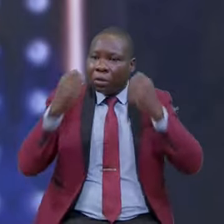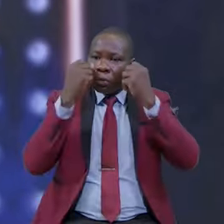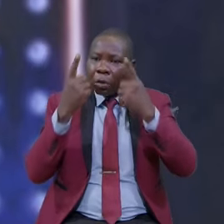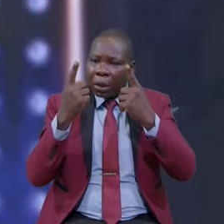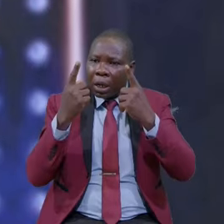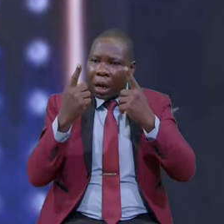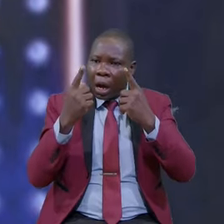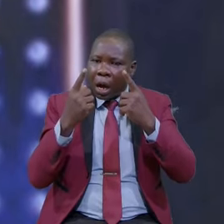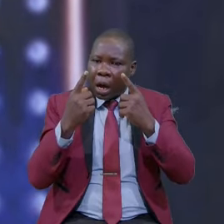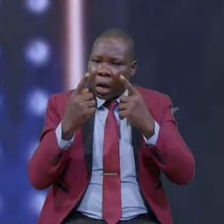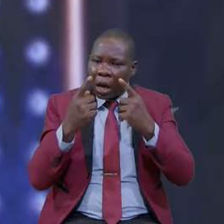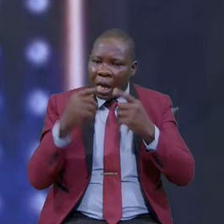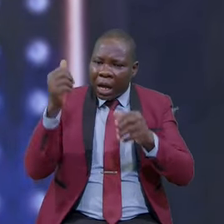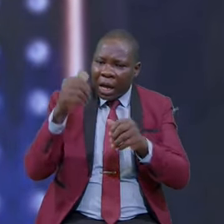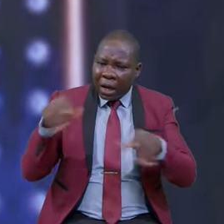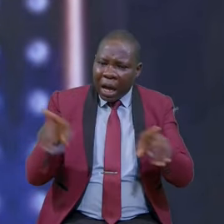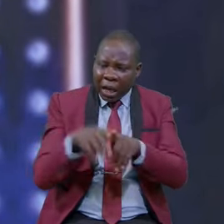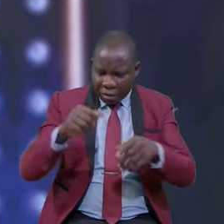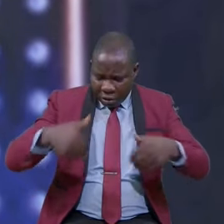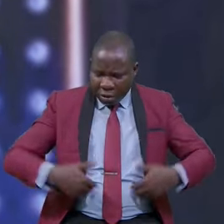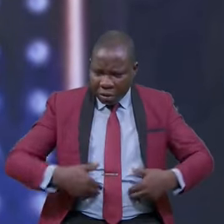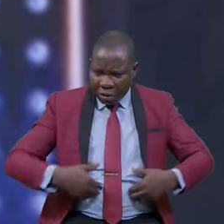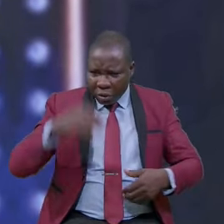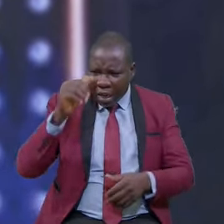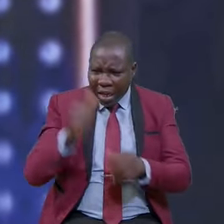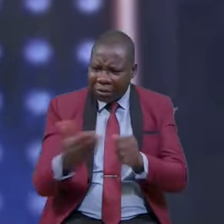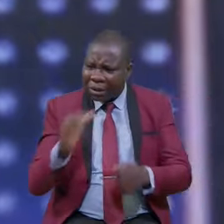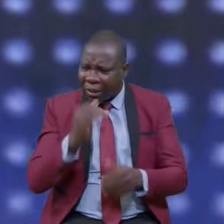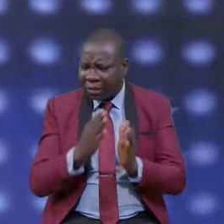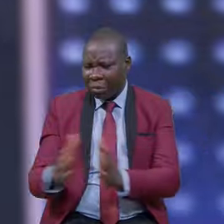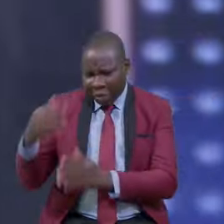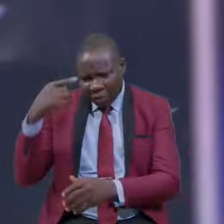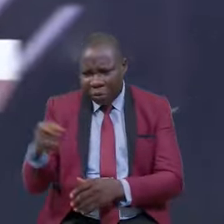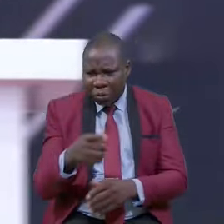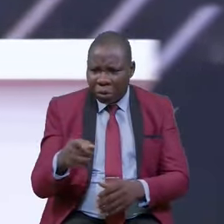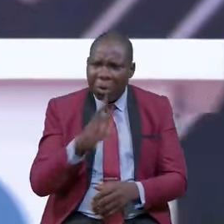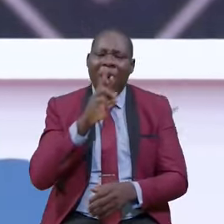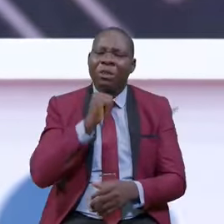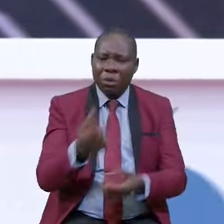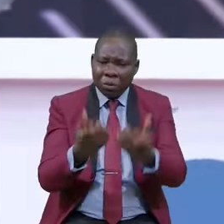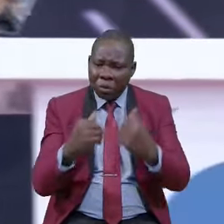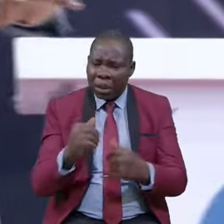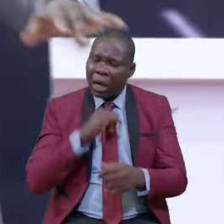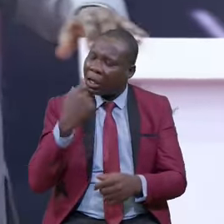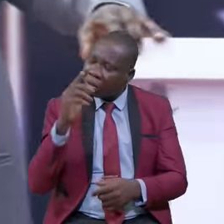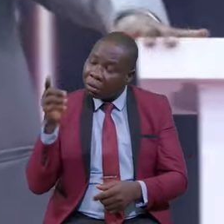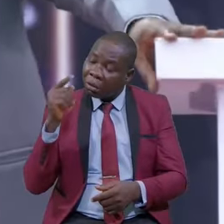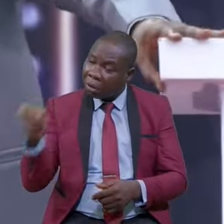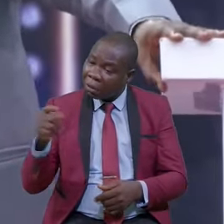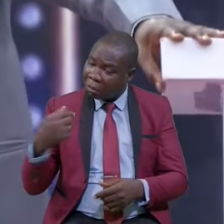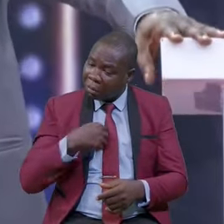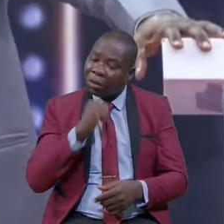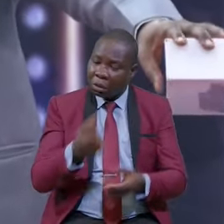est, tout est prêt, quand est-ce que tu viens? J'ai dit, je ne viendrai pas. Mais j'ai un autre devoir. Il m'a